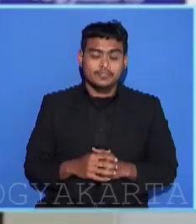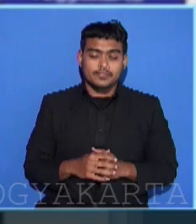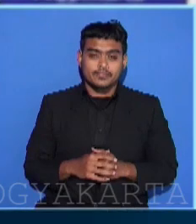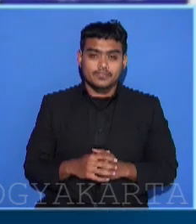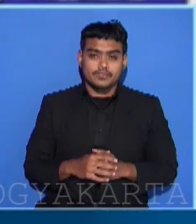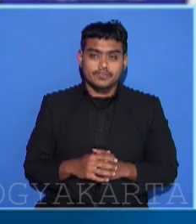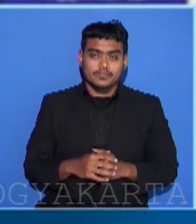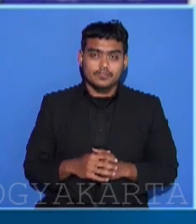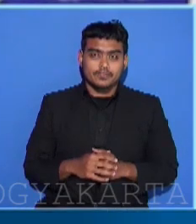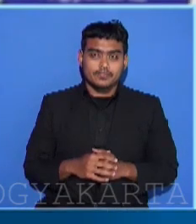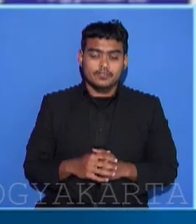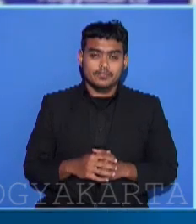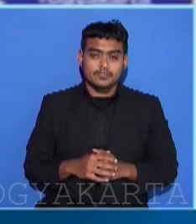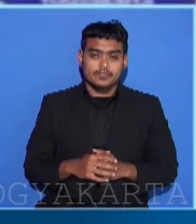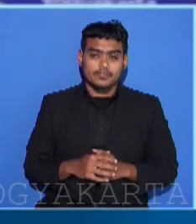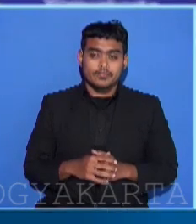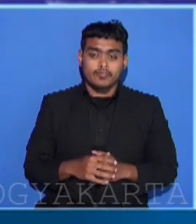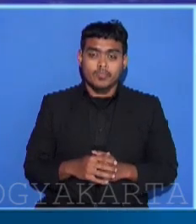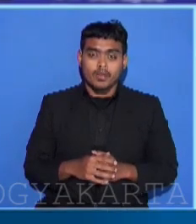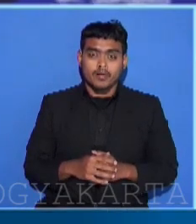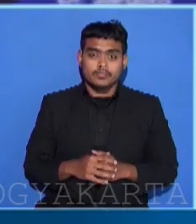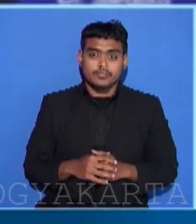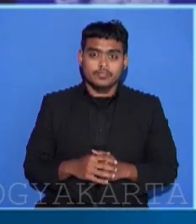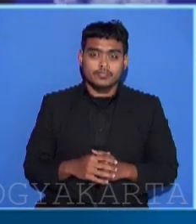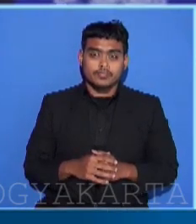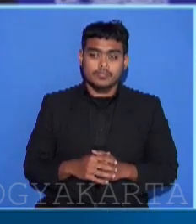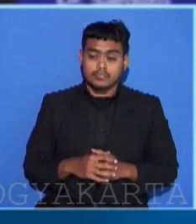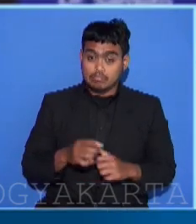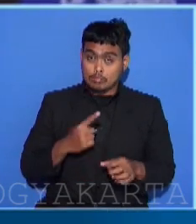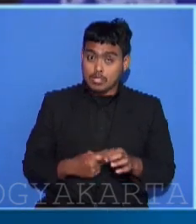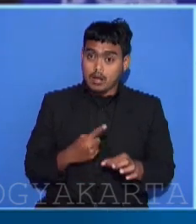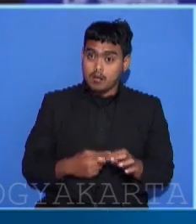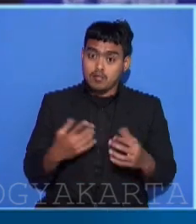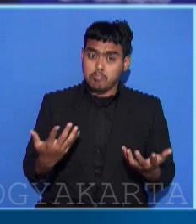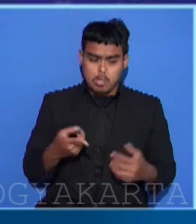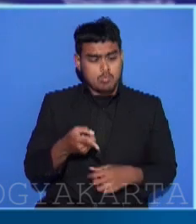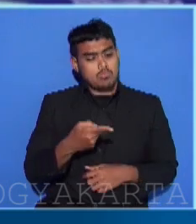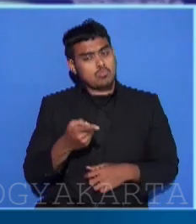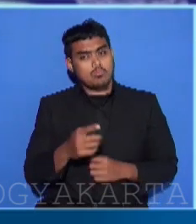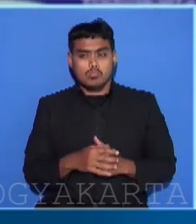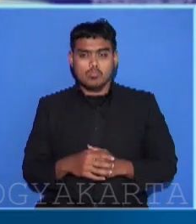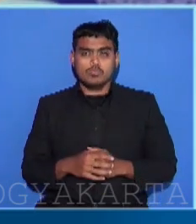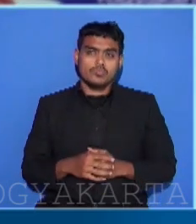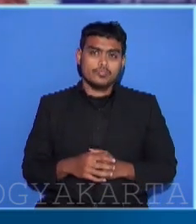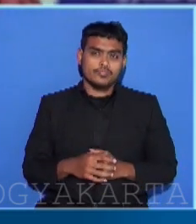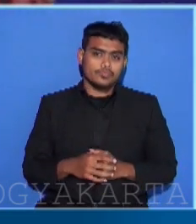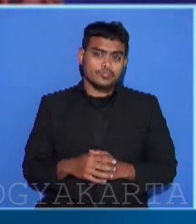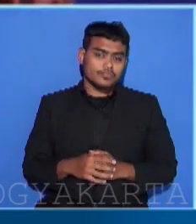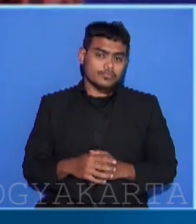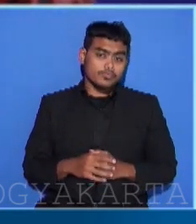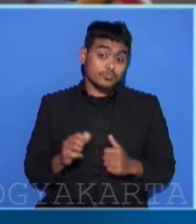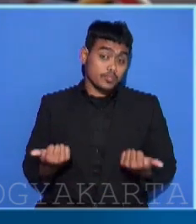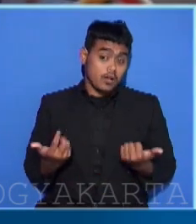Tapi juga QR code, makanya kita sebut sebagai poros. Intinya dengan nanti bisa tanya di sini